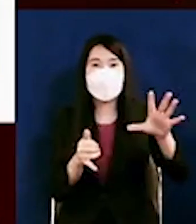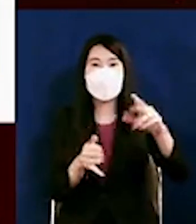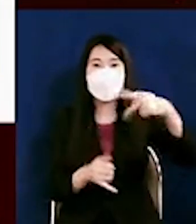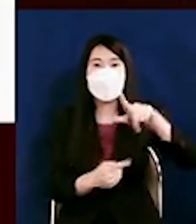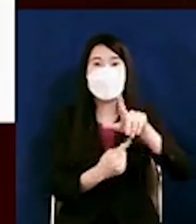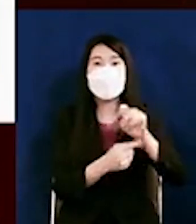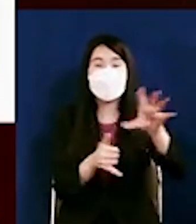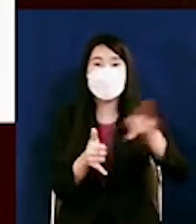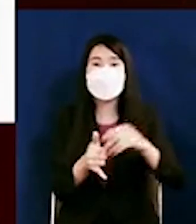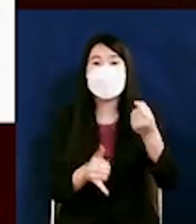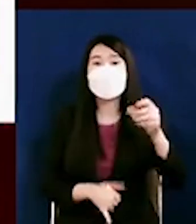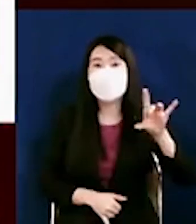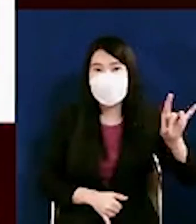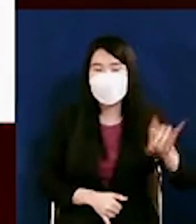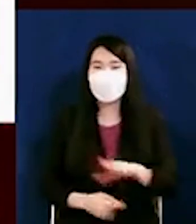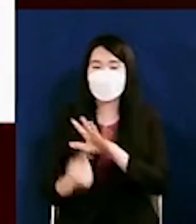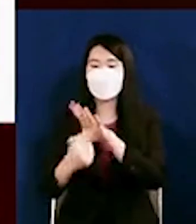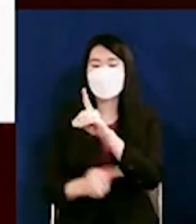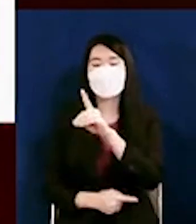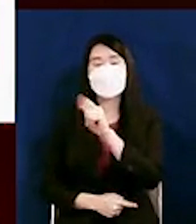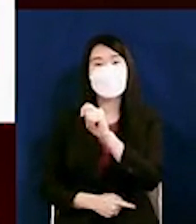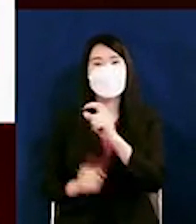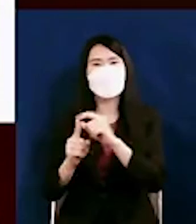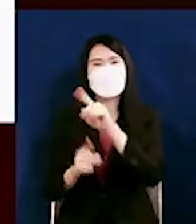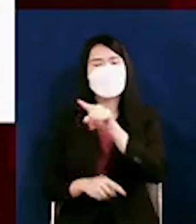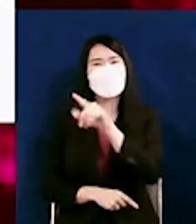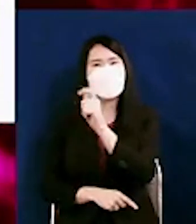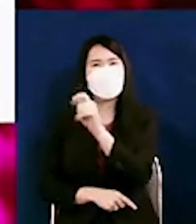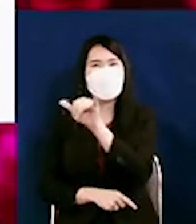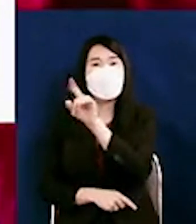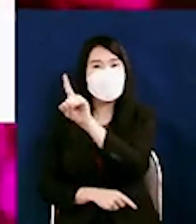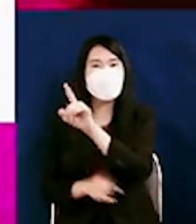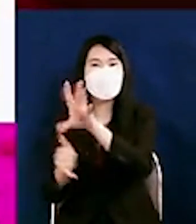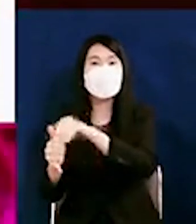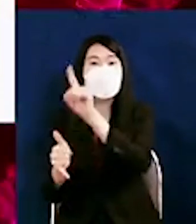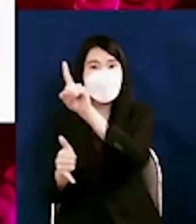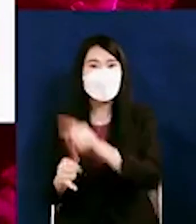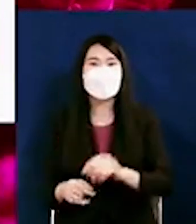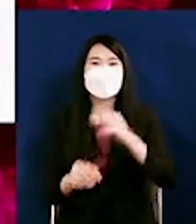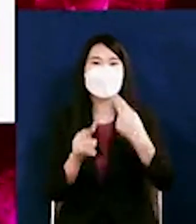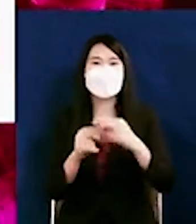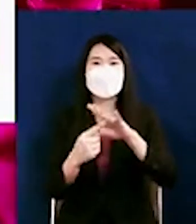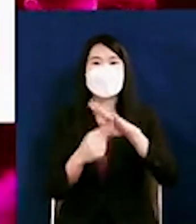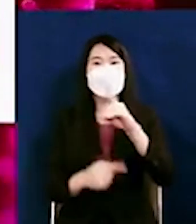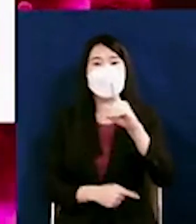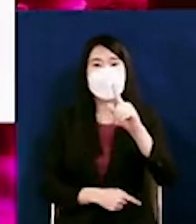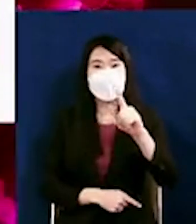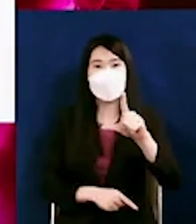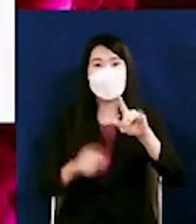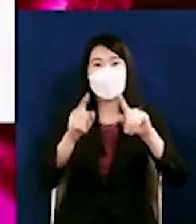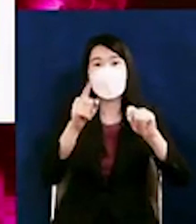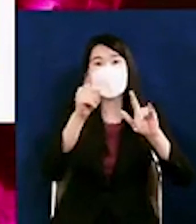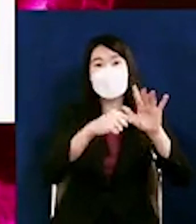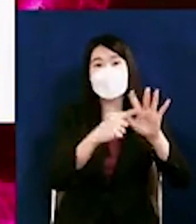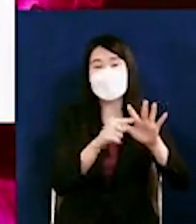ะครับพบเดลต้าพลัสที่เป็น AY1 1รายนะครับเดลต้าพลัสที่เป็น 4.2 น